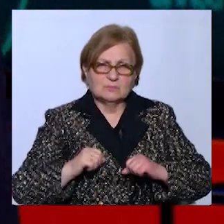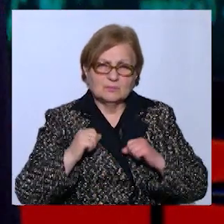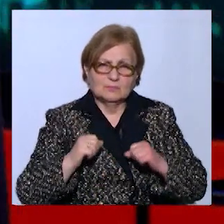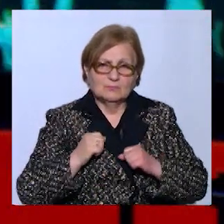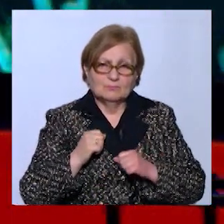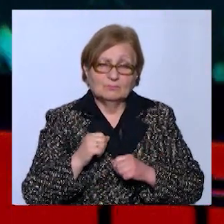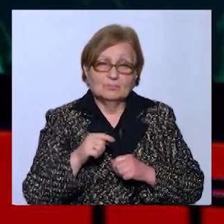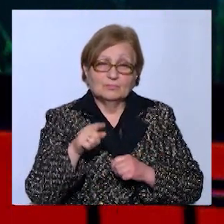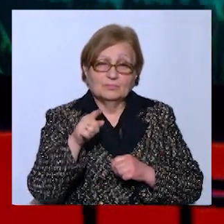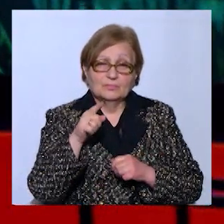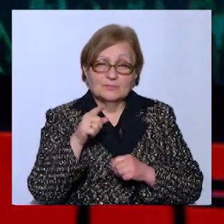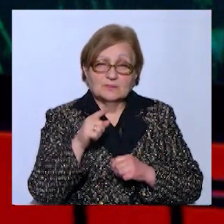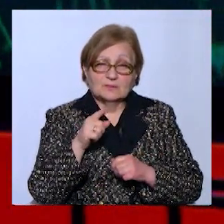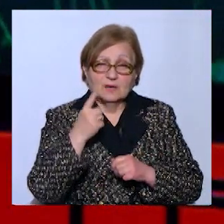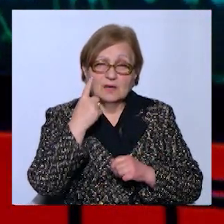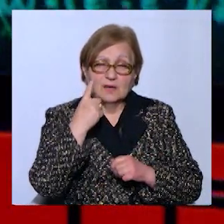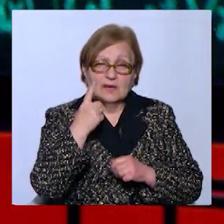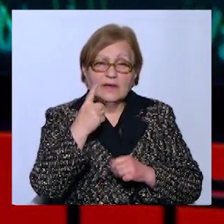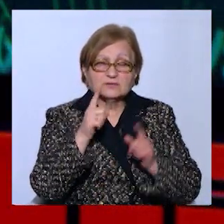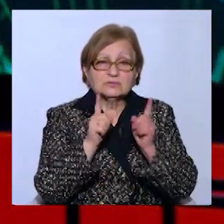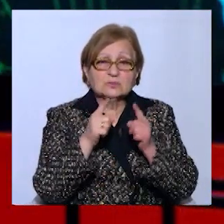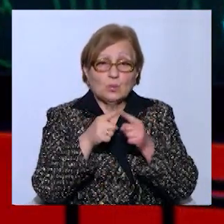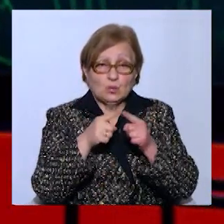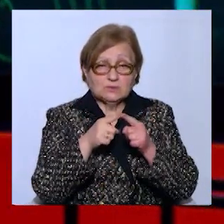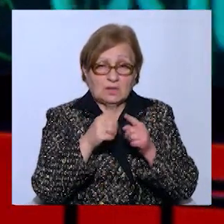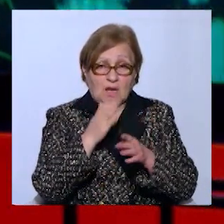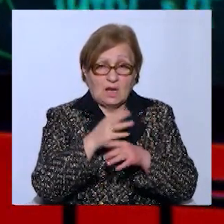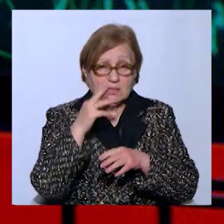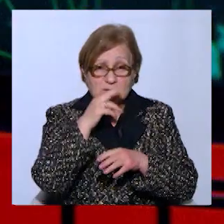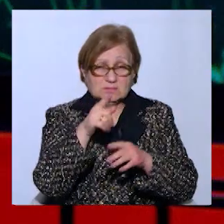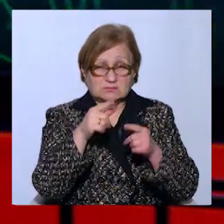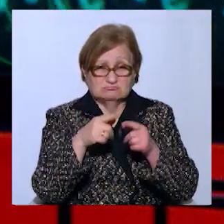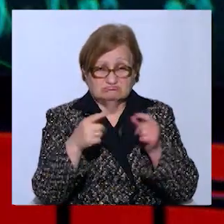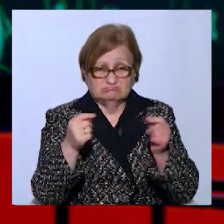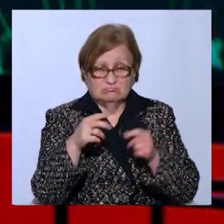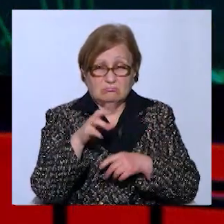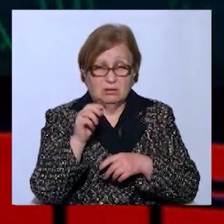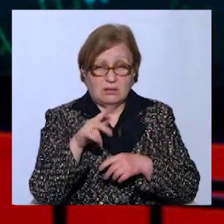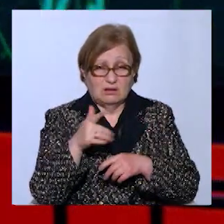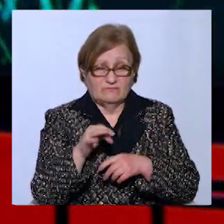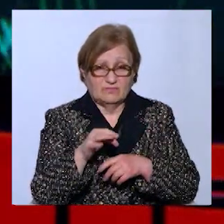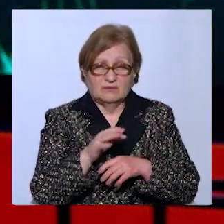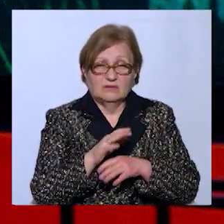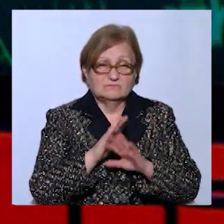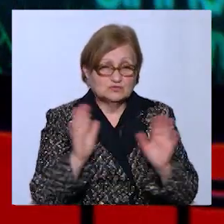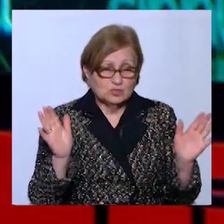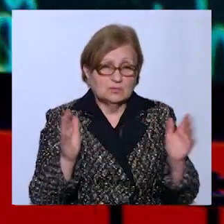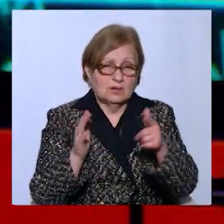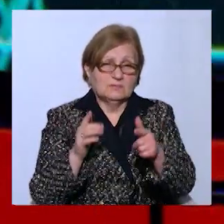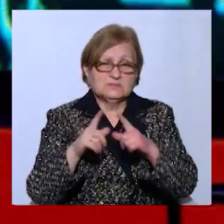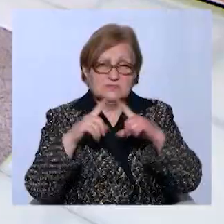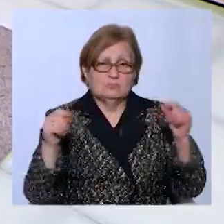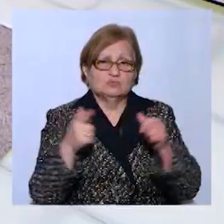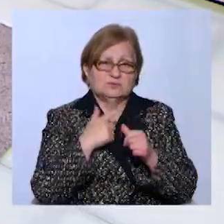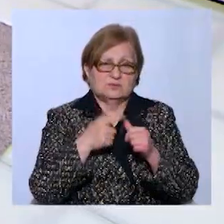რომ თუ ბლაგ კუთხა, ერთი შეიძლება იყოს ბლაგი კუთხე მხოლოდ და მხოლოდ. აი ეს. თუ აღმოჩნდა ერთი კუთხე ბლაგვია, დამთავრდა უკვე ამ სამკუთხედს,